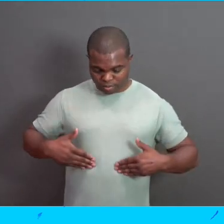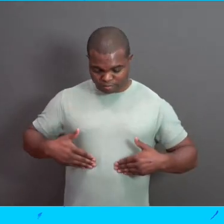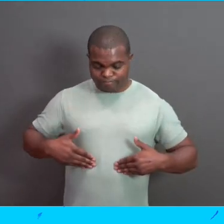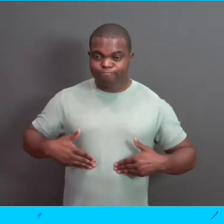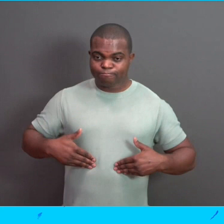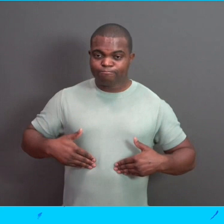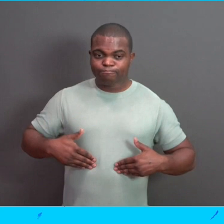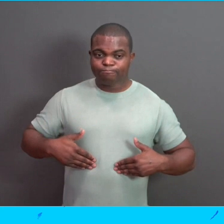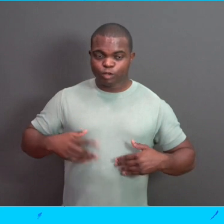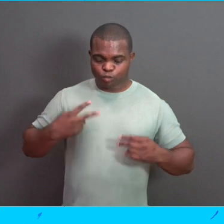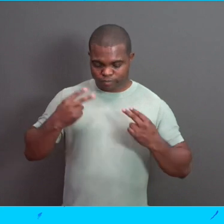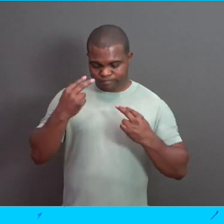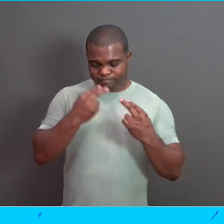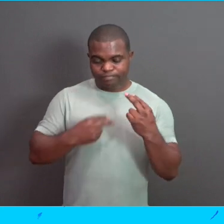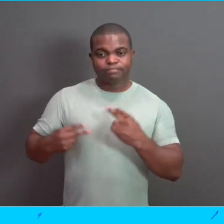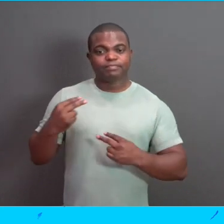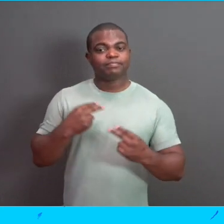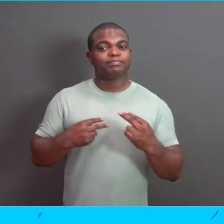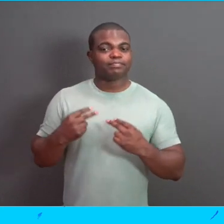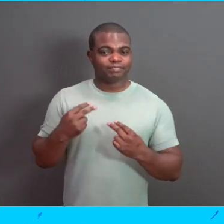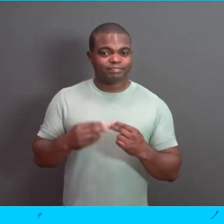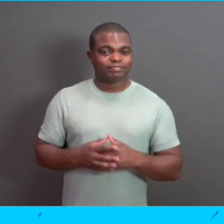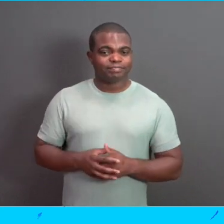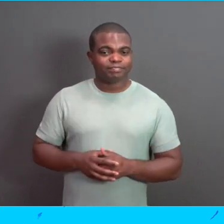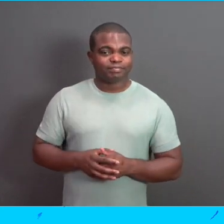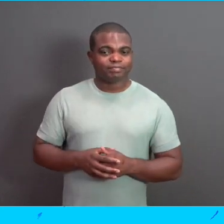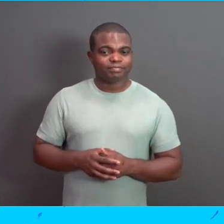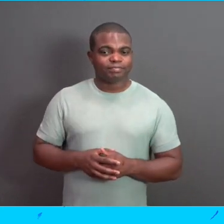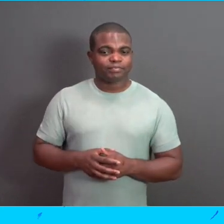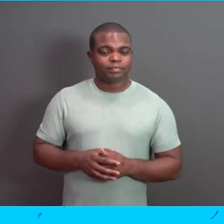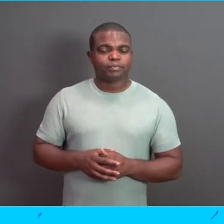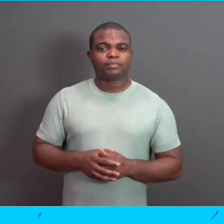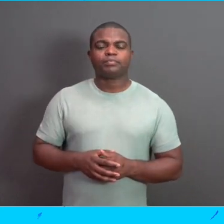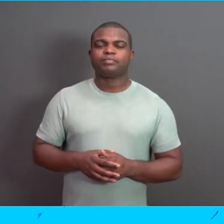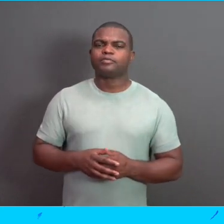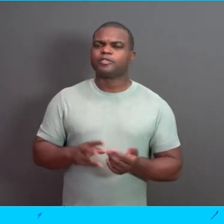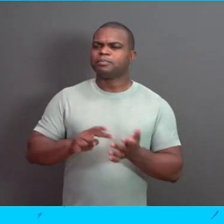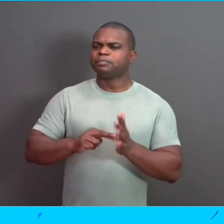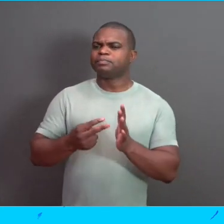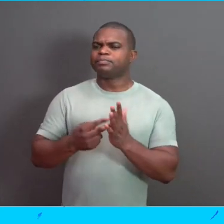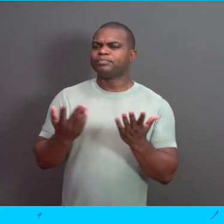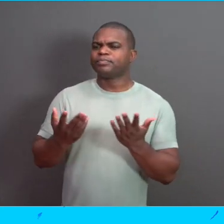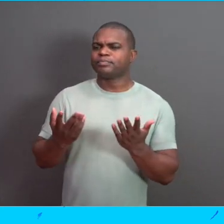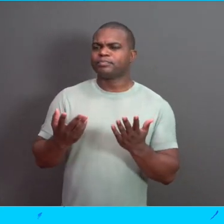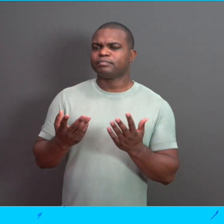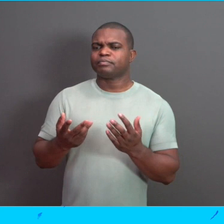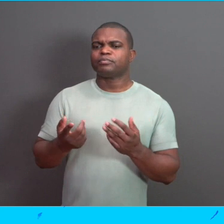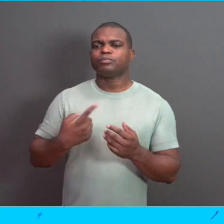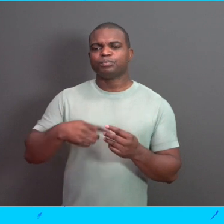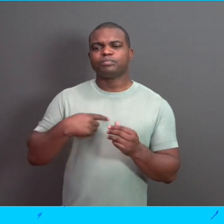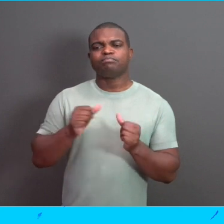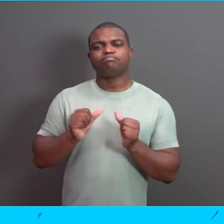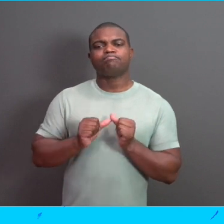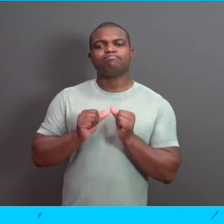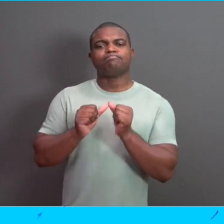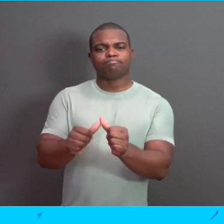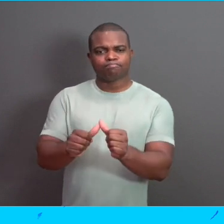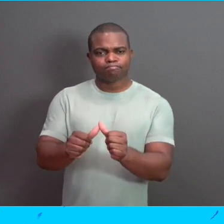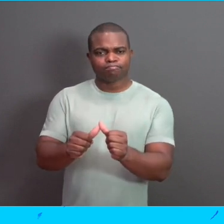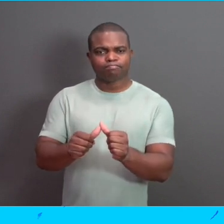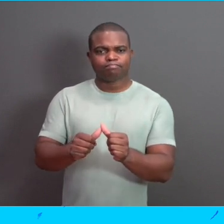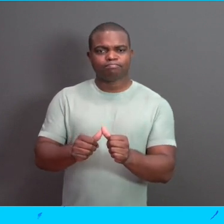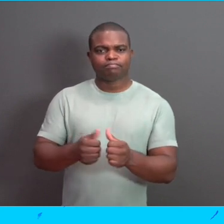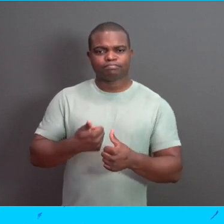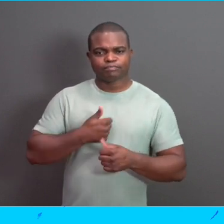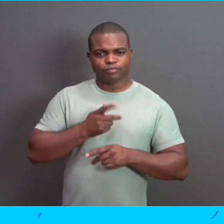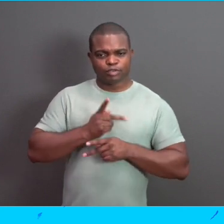eux. C'est un territoire que nous avons. Nous devons prendre soin de ça. Ce n'est